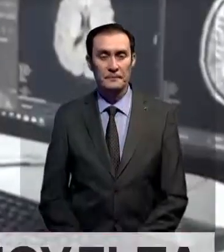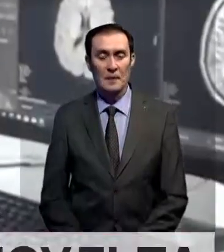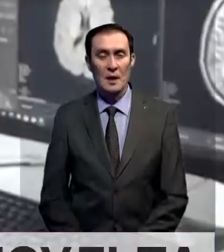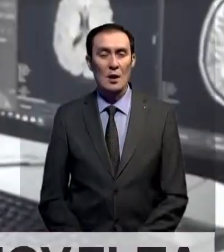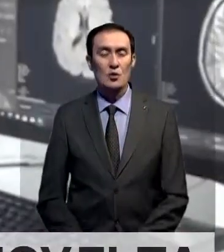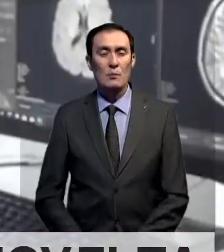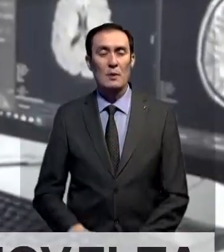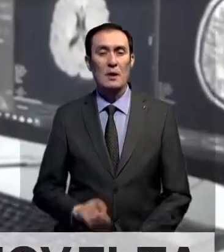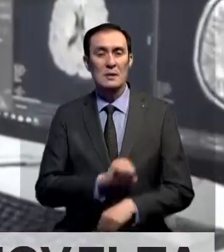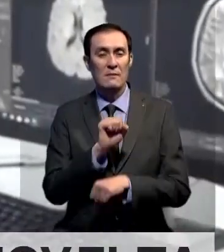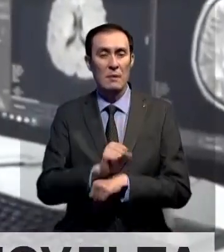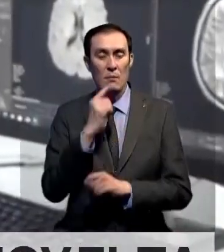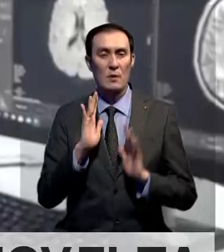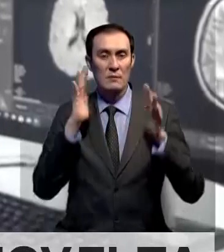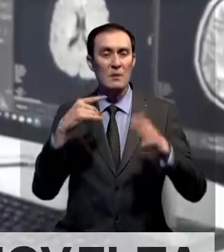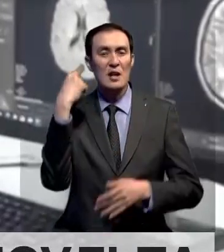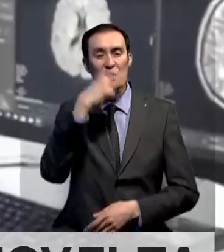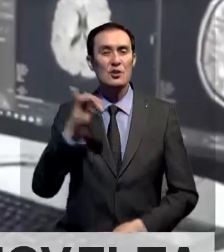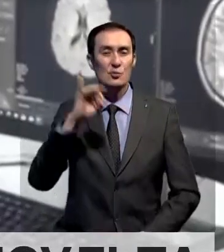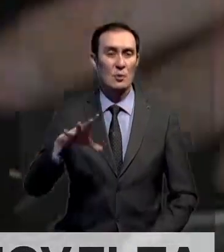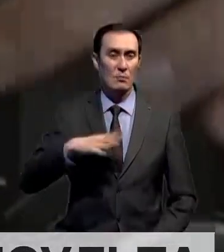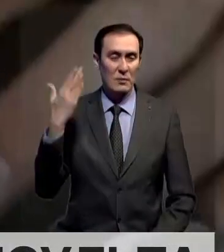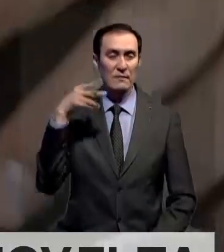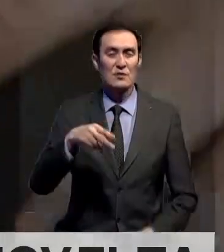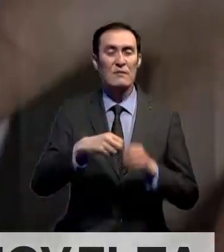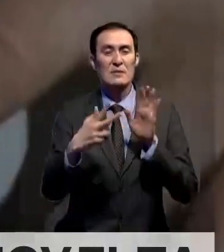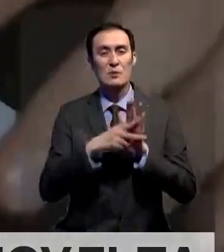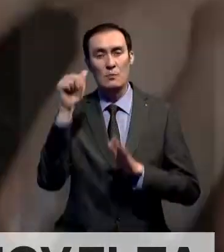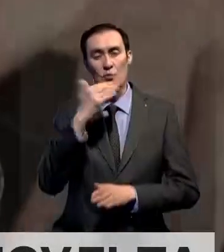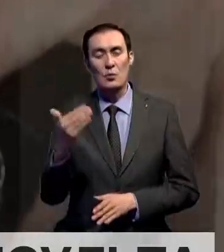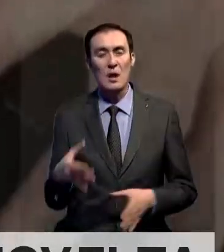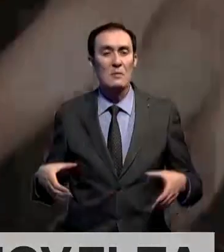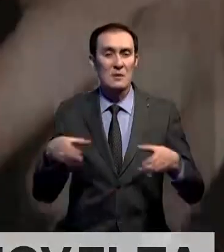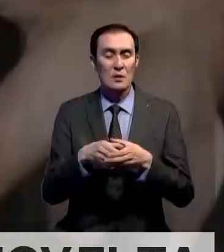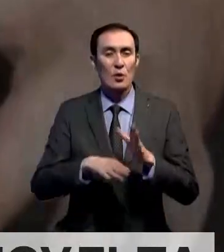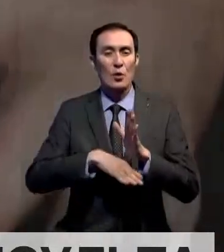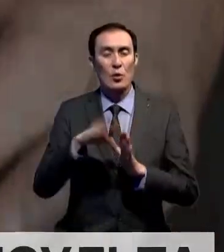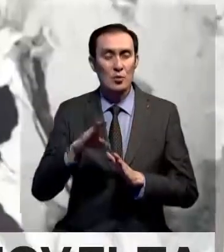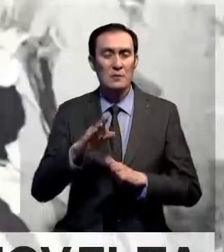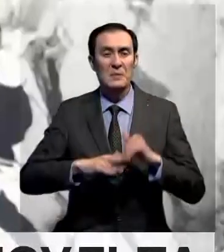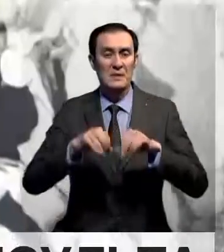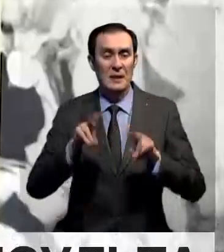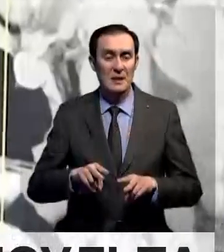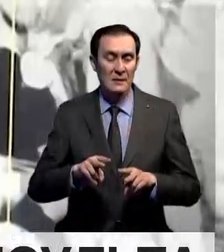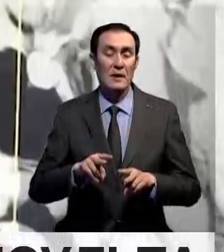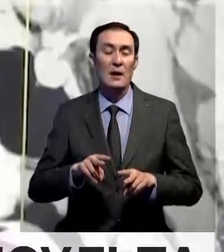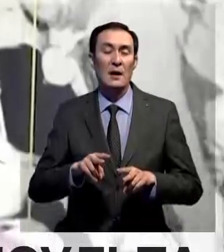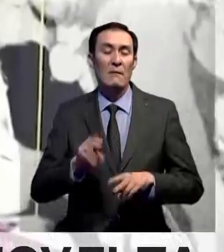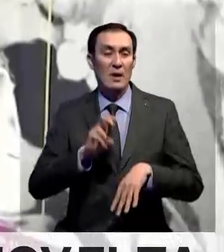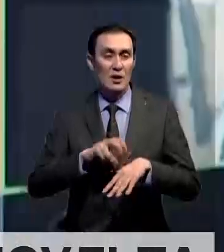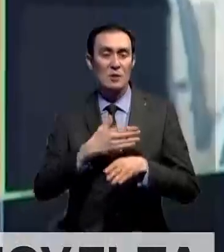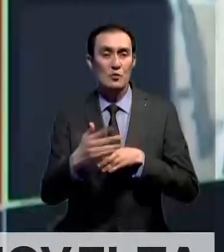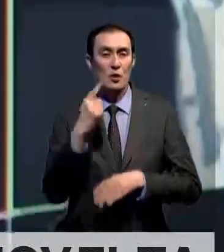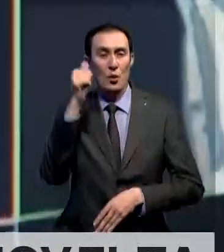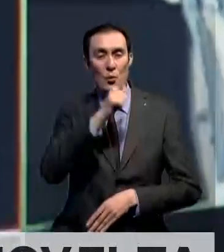Борьбу с инсультами Дожана привела личная история. В 2018-м он объединил лучших клиницистов и нейрорадиологов.